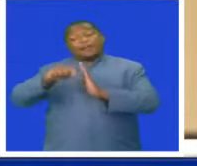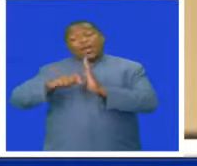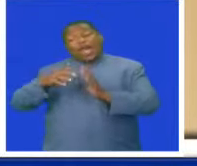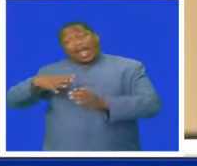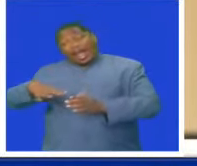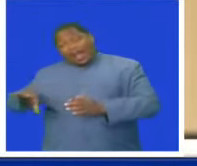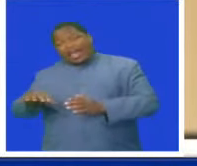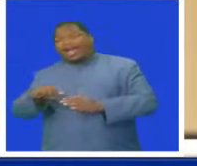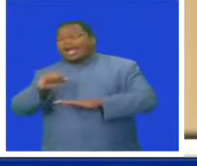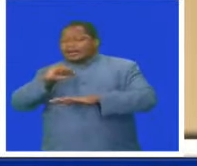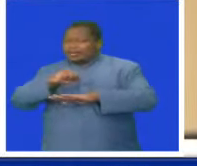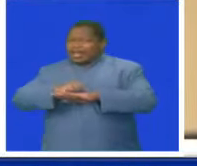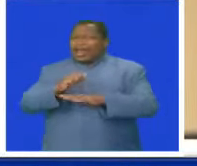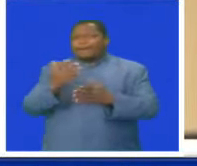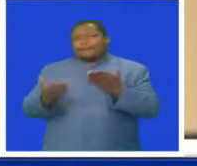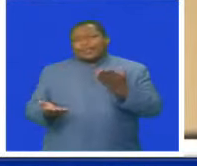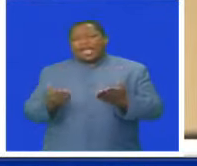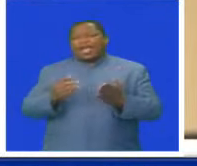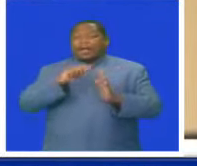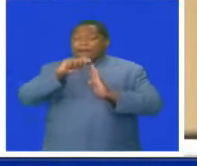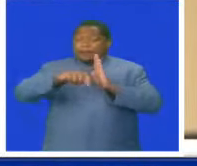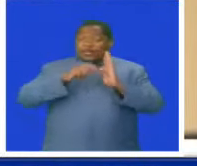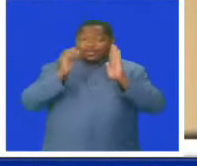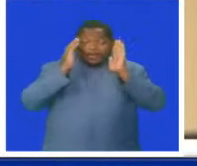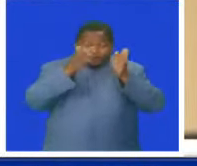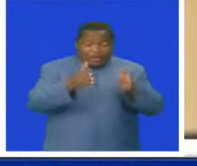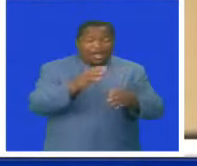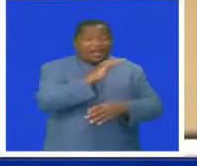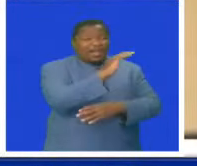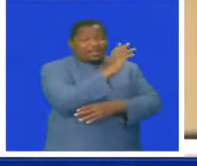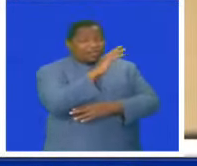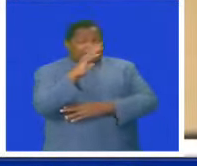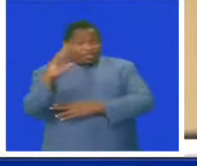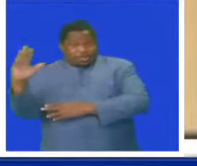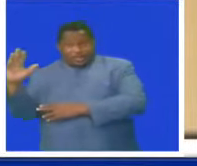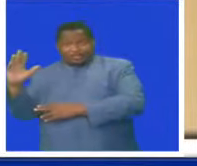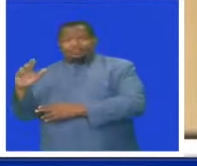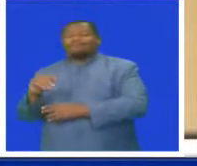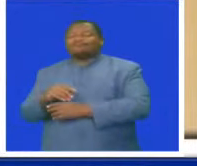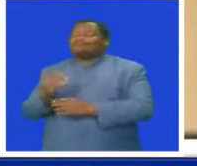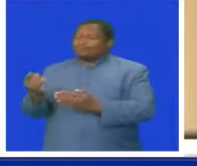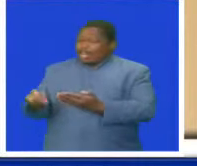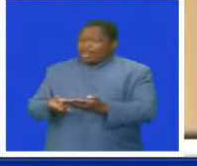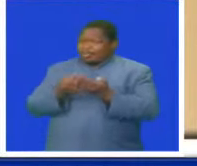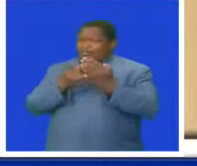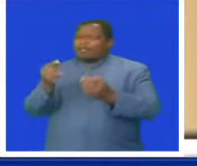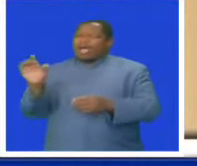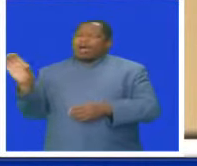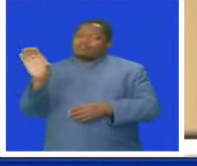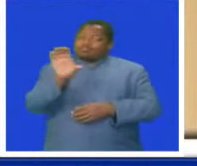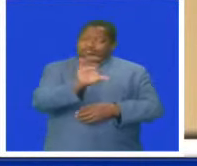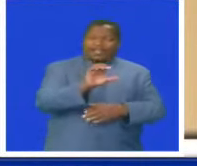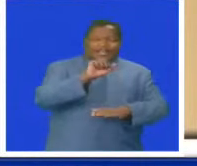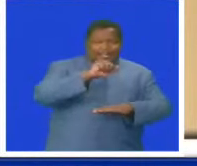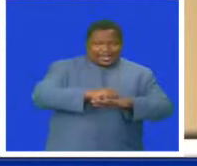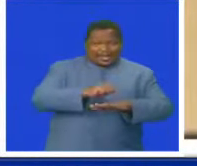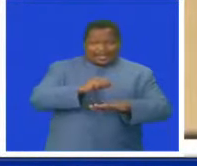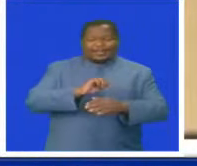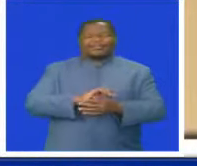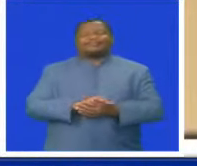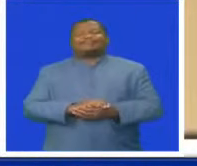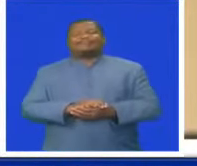timahlathi ngoba nawo ayasida kuletindzaba tekuguquka kwesimo seteliduli